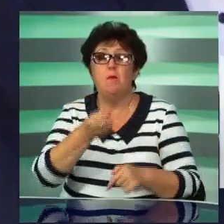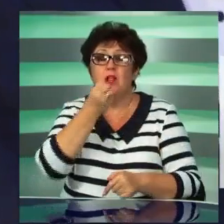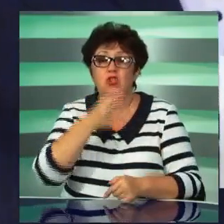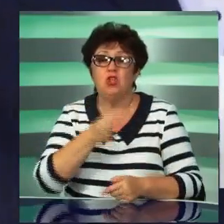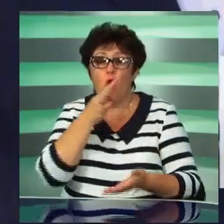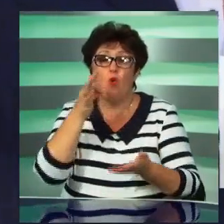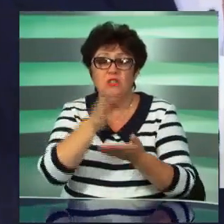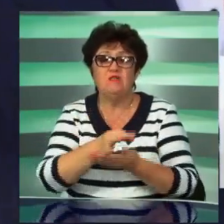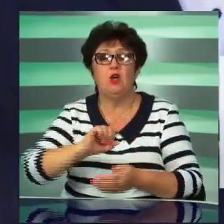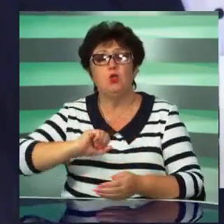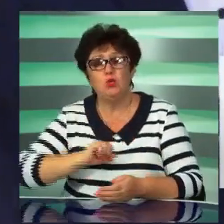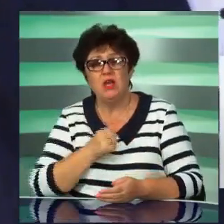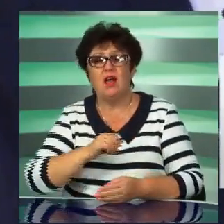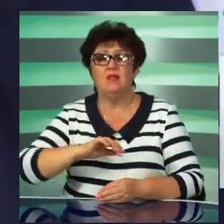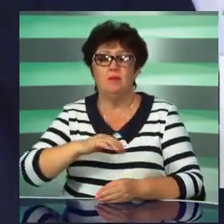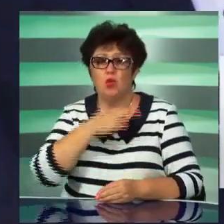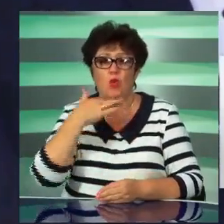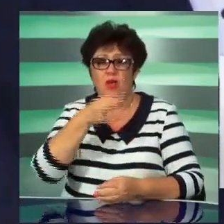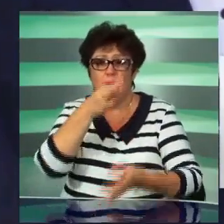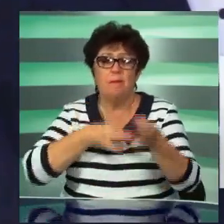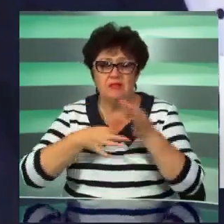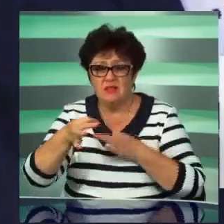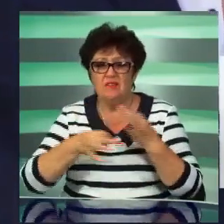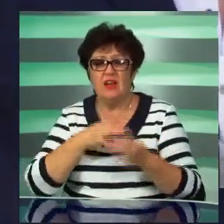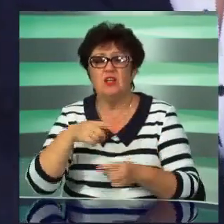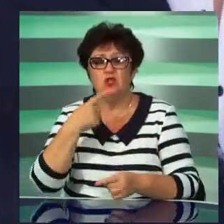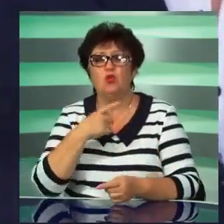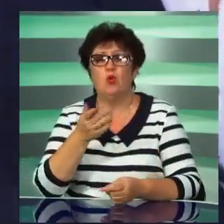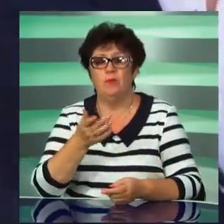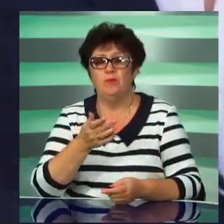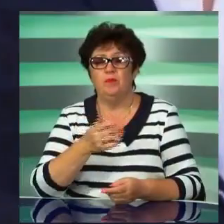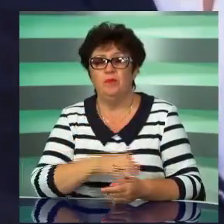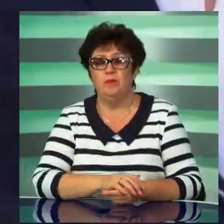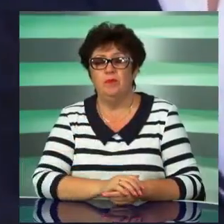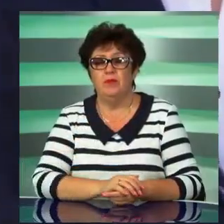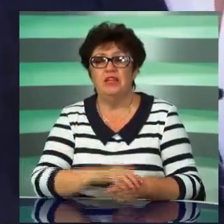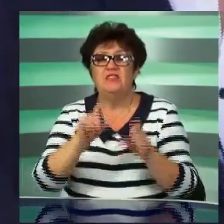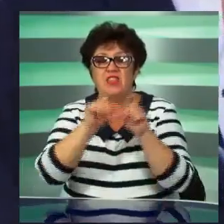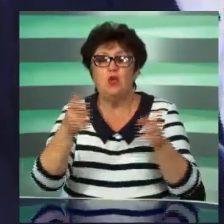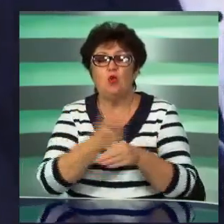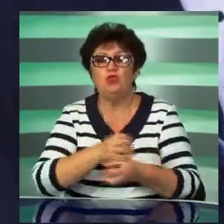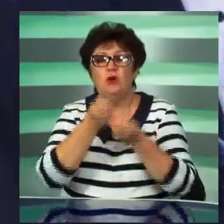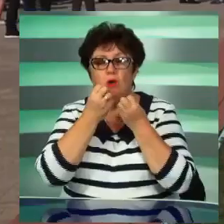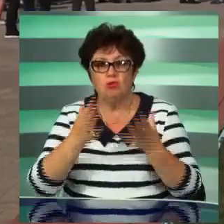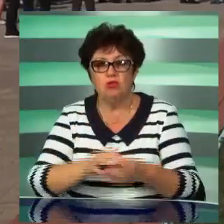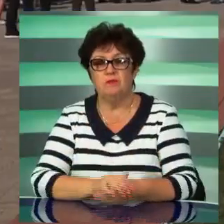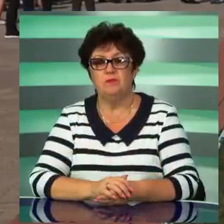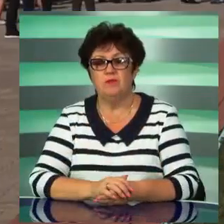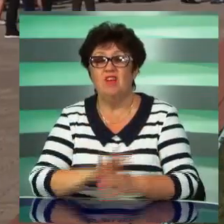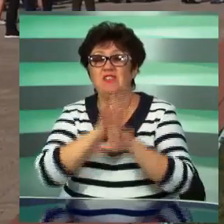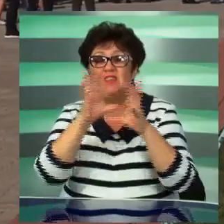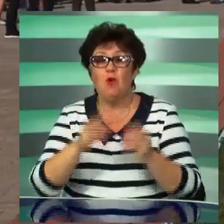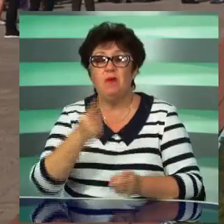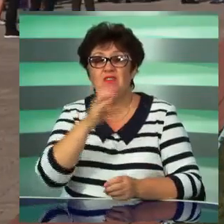многие друзья, товарищи, как бы закончили. Мы здесь уже учебное заведение, поэтому решили поступить сюда. Всего